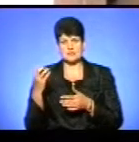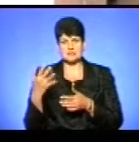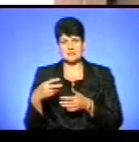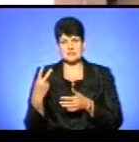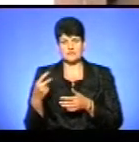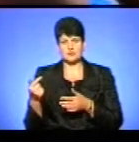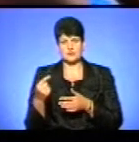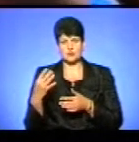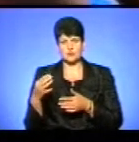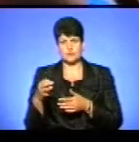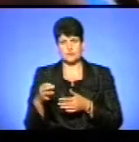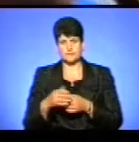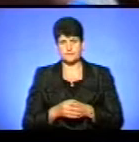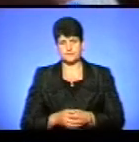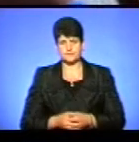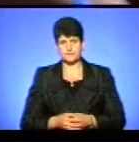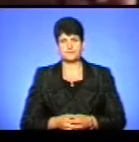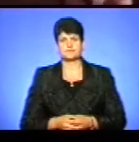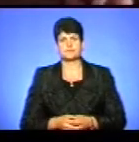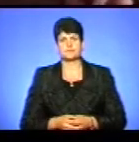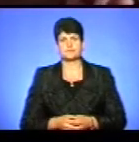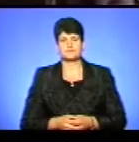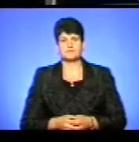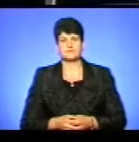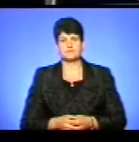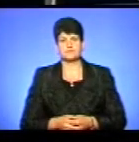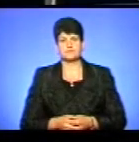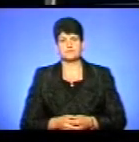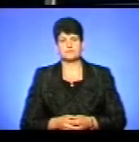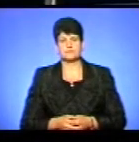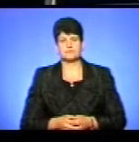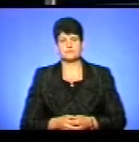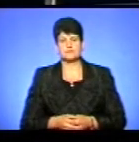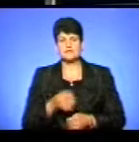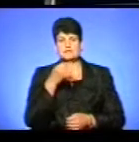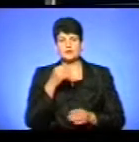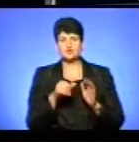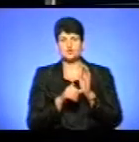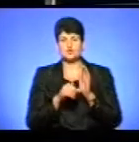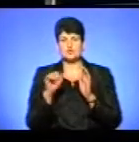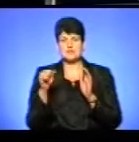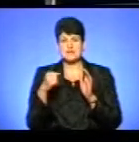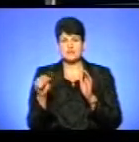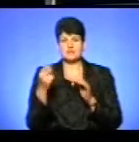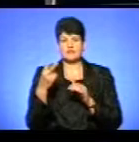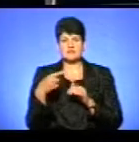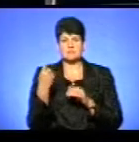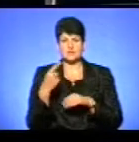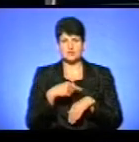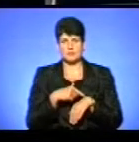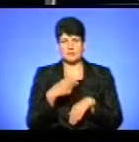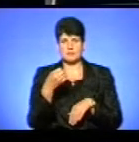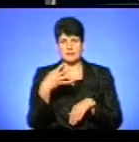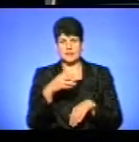гривні 40 копійок. Марта Журваль, Андрій Прокопів. Новини. Зазначу, 6 серпня о 21 годині